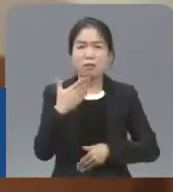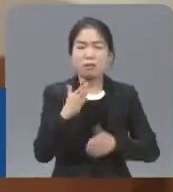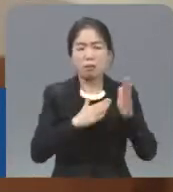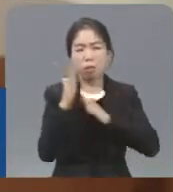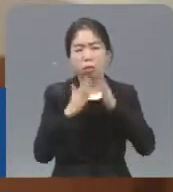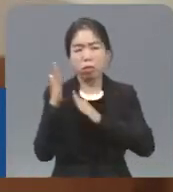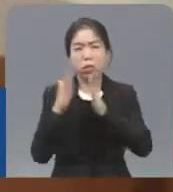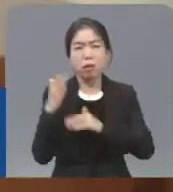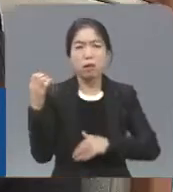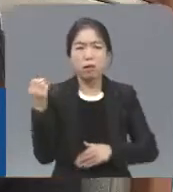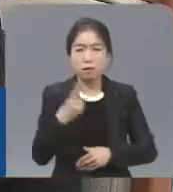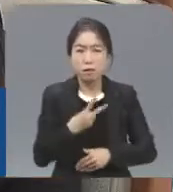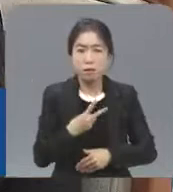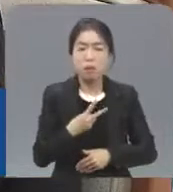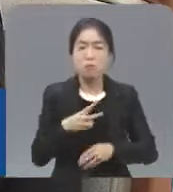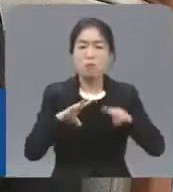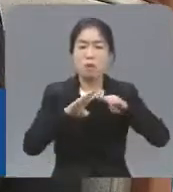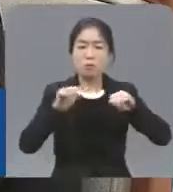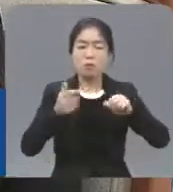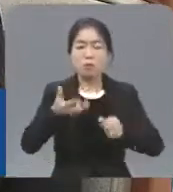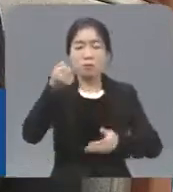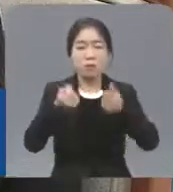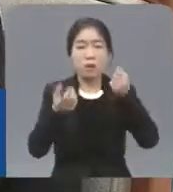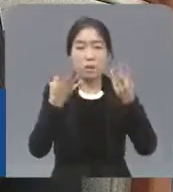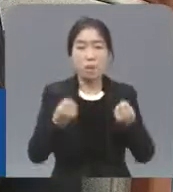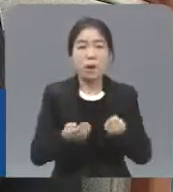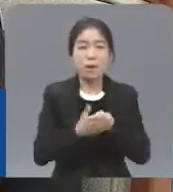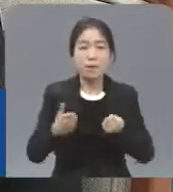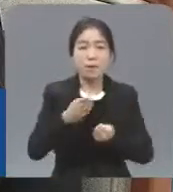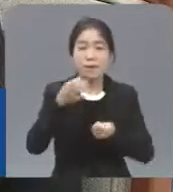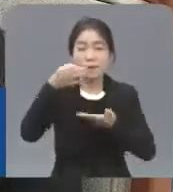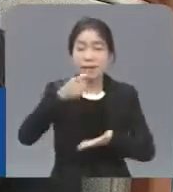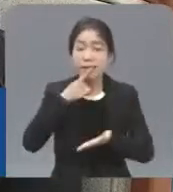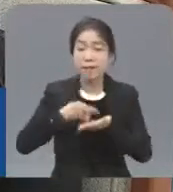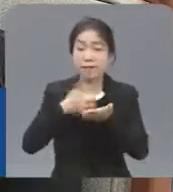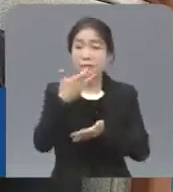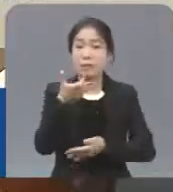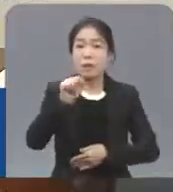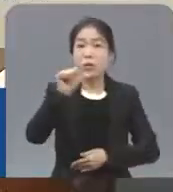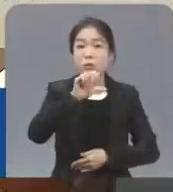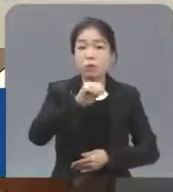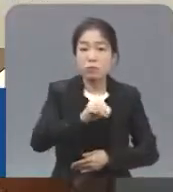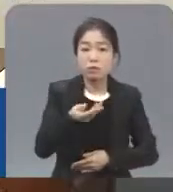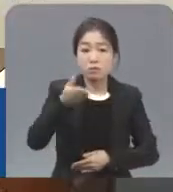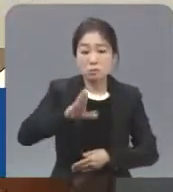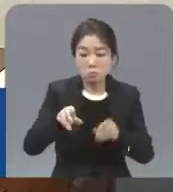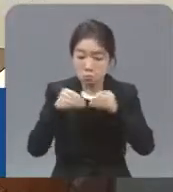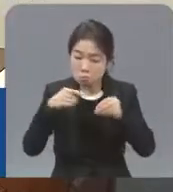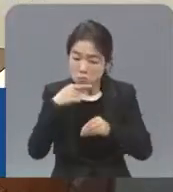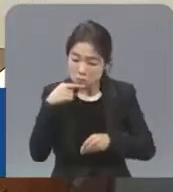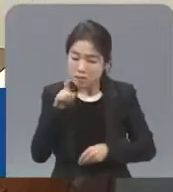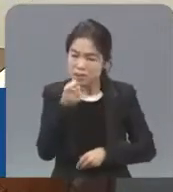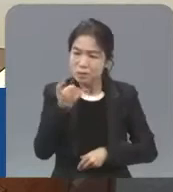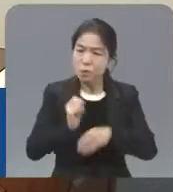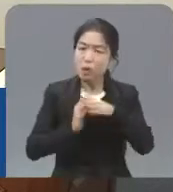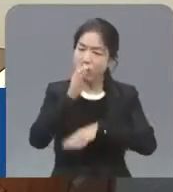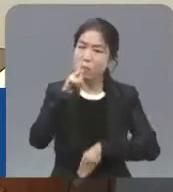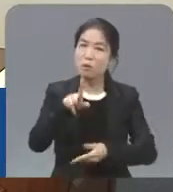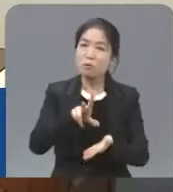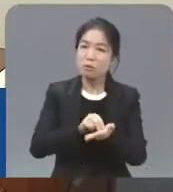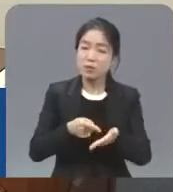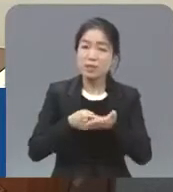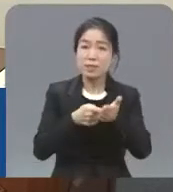잦은 전 입과 다수의 부동산을 보유해 재산신고 애기 18억 5천만 원 인데 채무가 10억원이 넘는 문제를